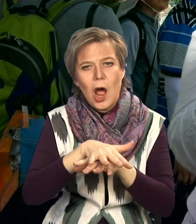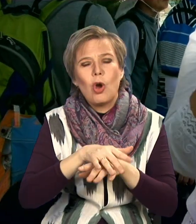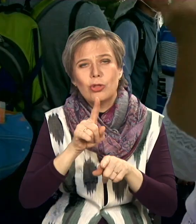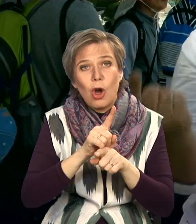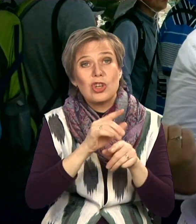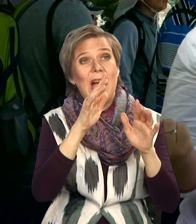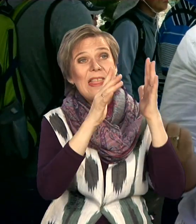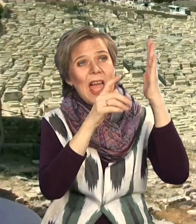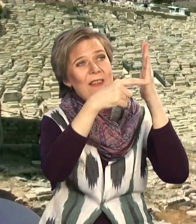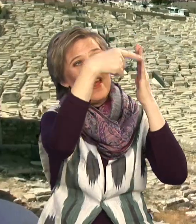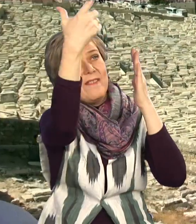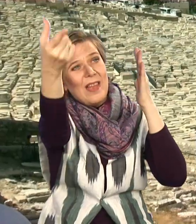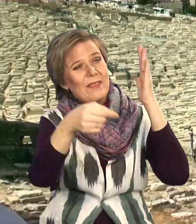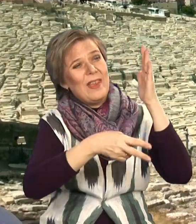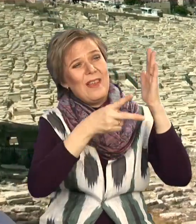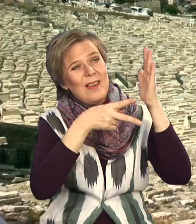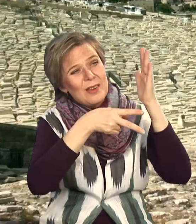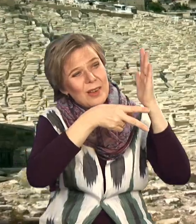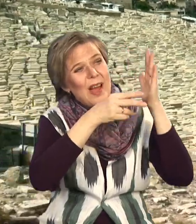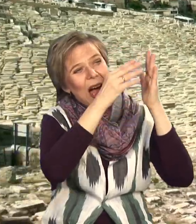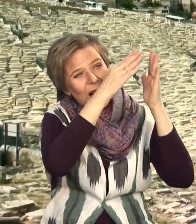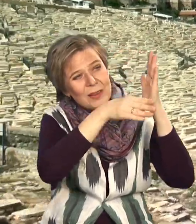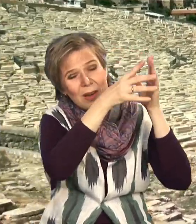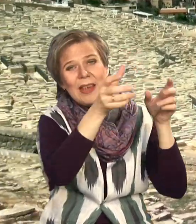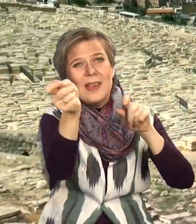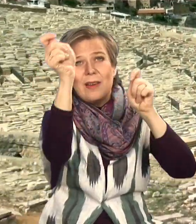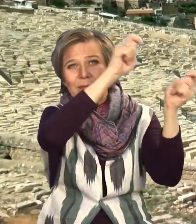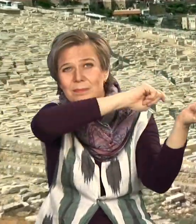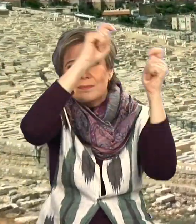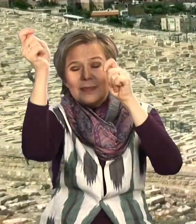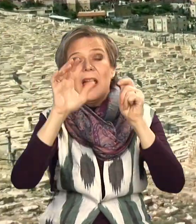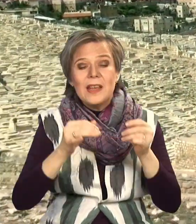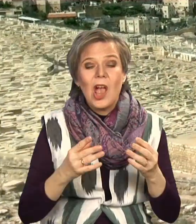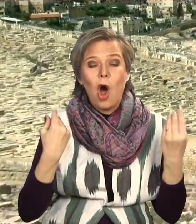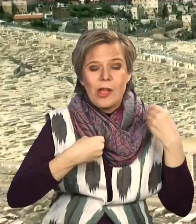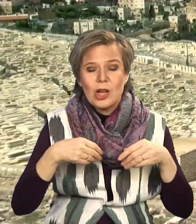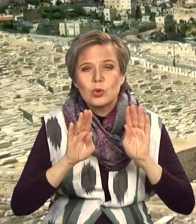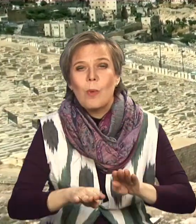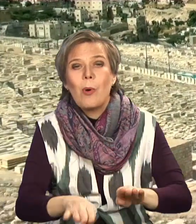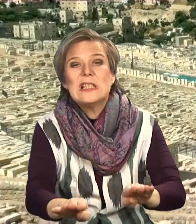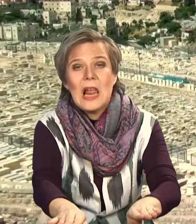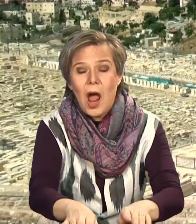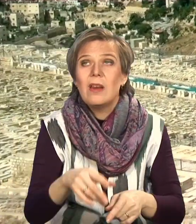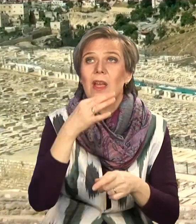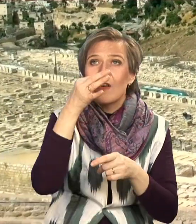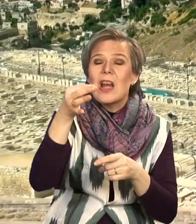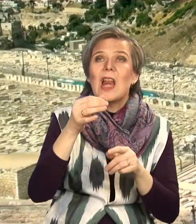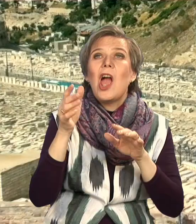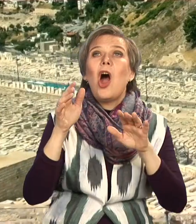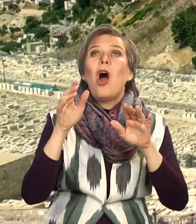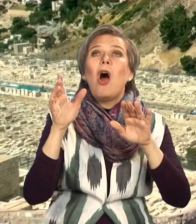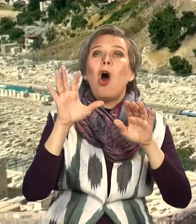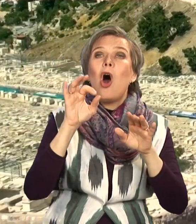резали ветви дерев и постилали одежды свои, приветствуют его такими словами: «Осанна,